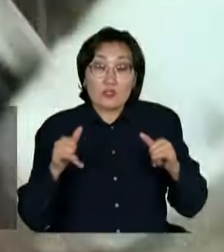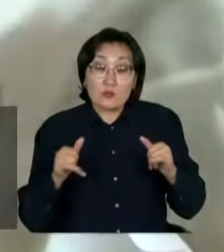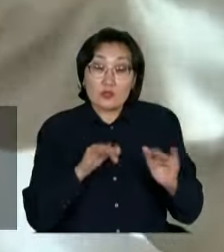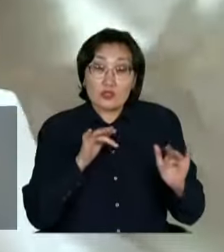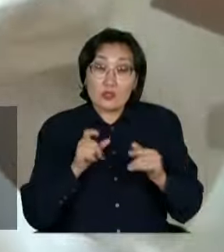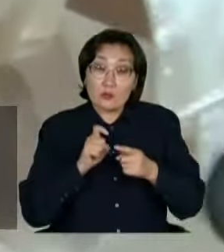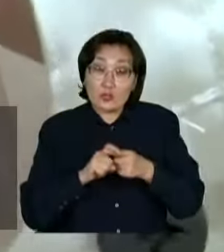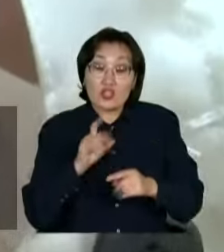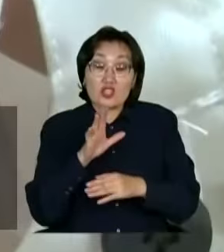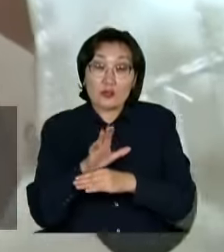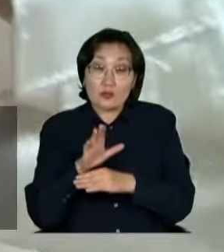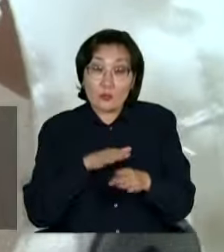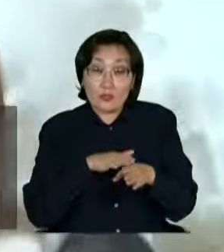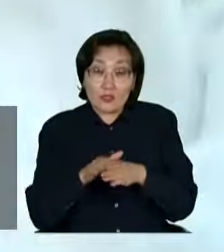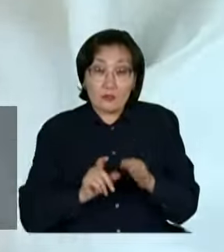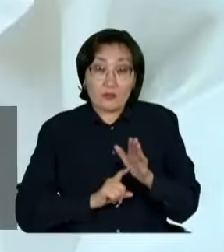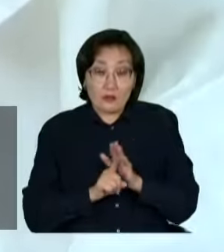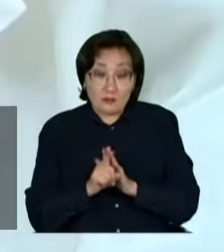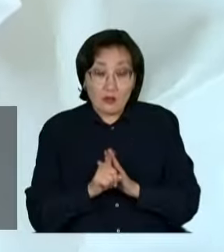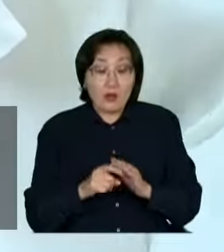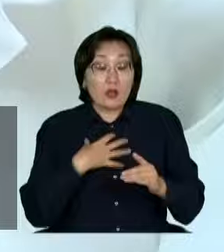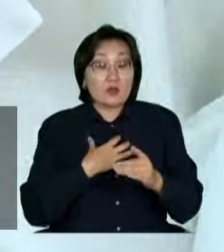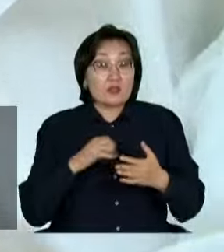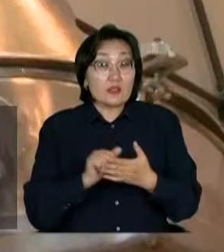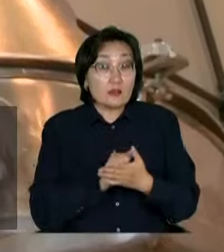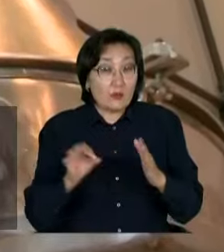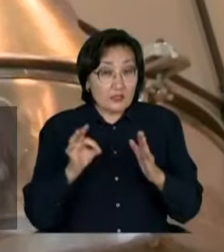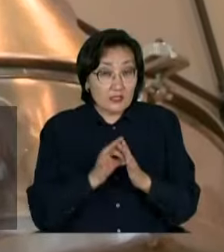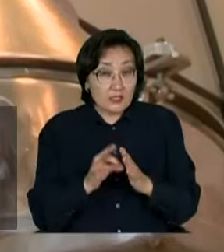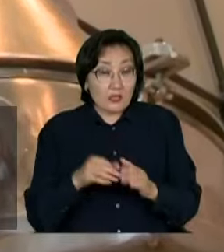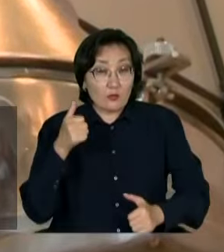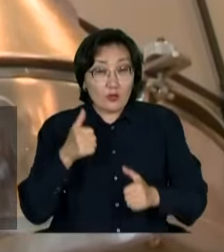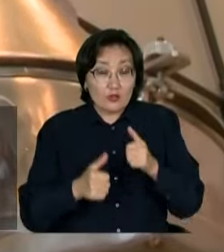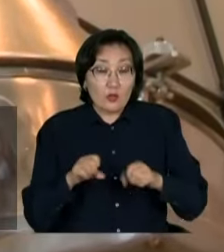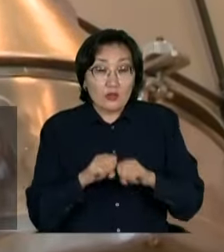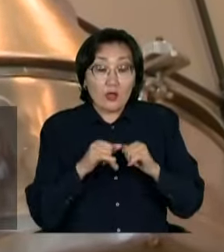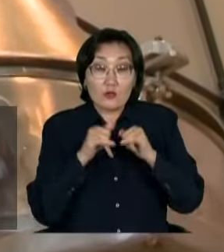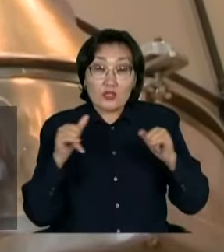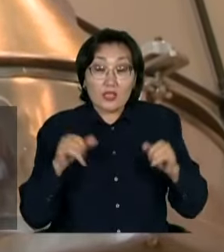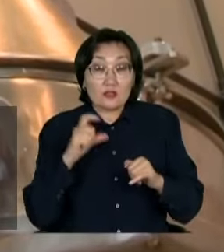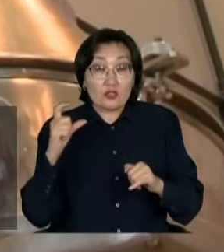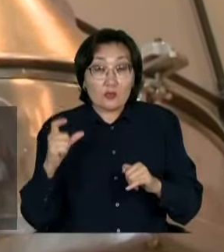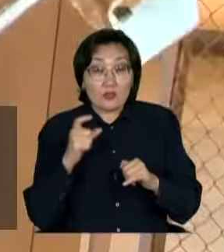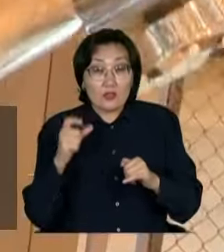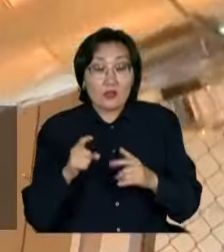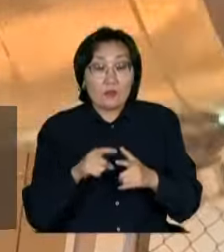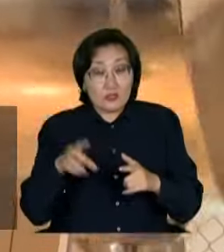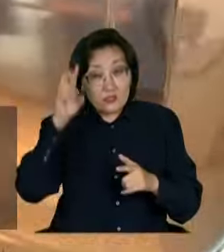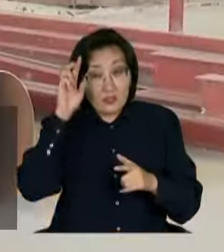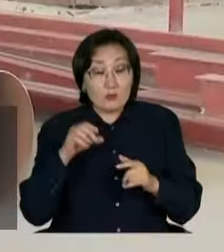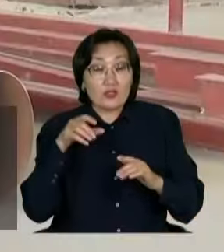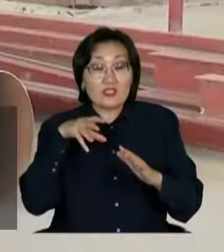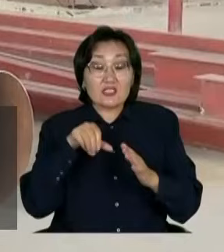шаралар туралы жарлығы іске асырылып келеді. Маңызды құжаттың мақсаты бәсекелестікті дамыту, экономикаға мемлекеттің